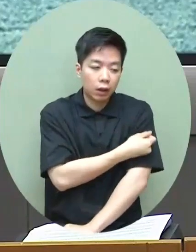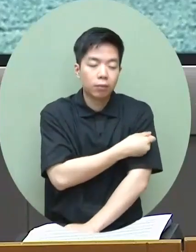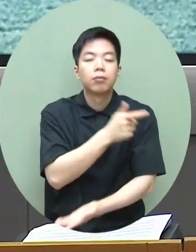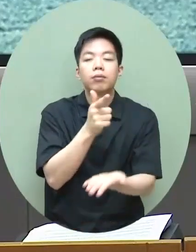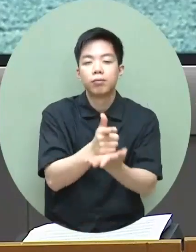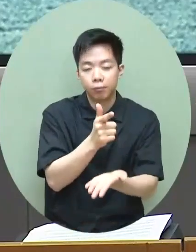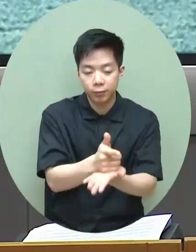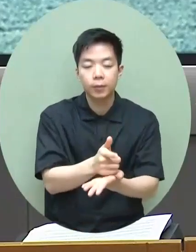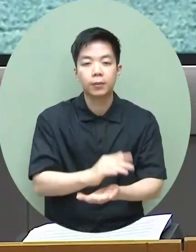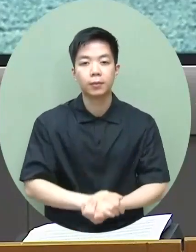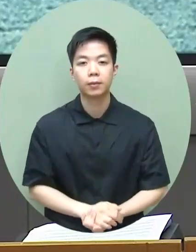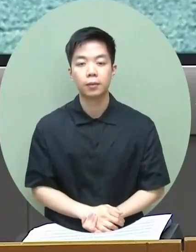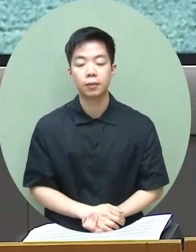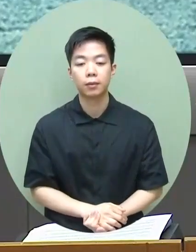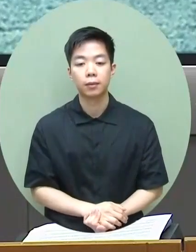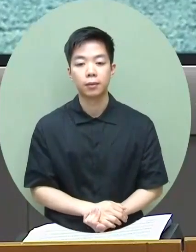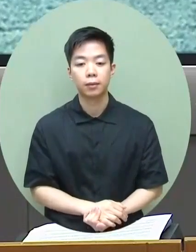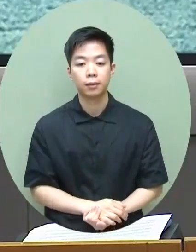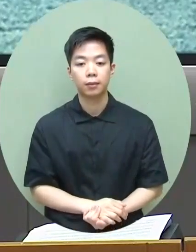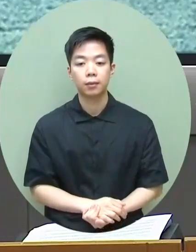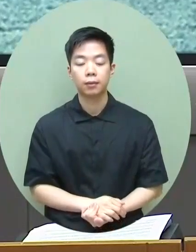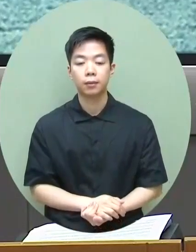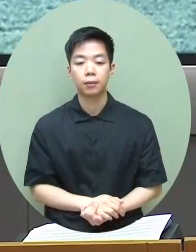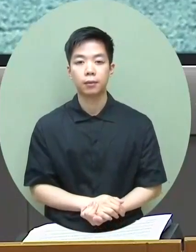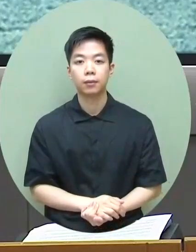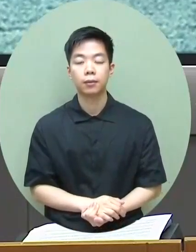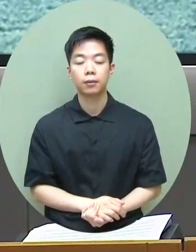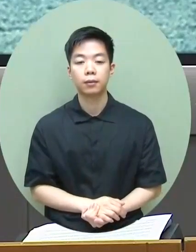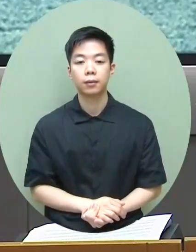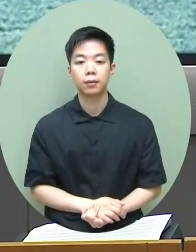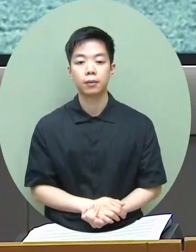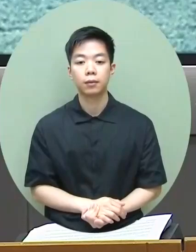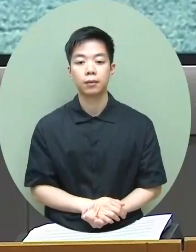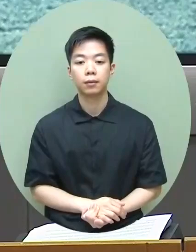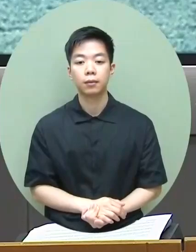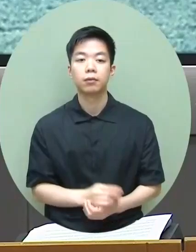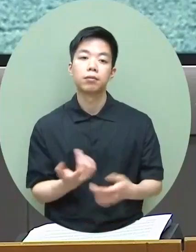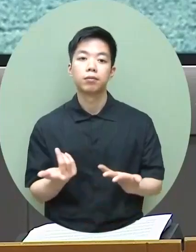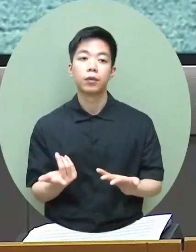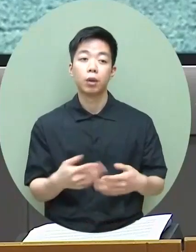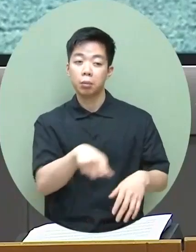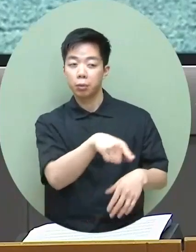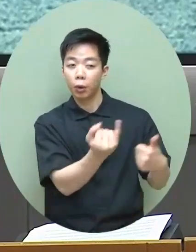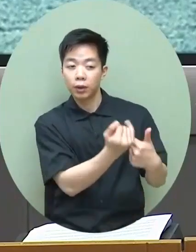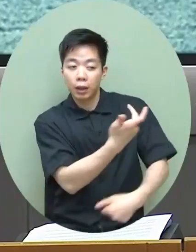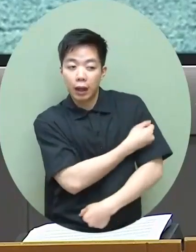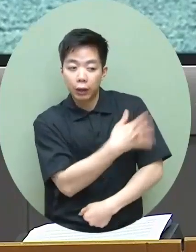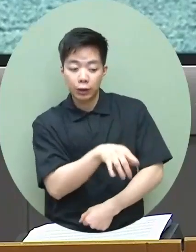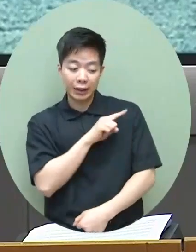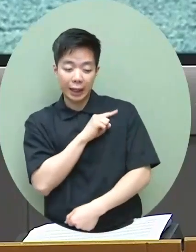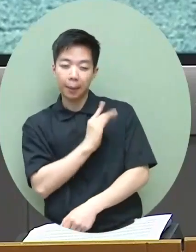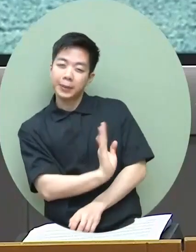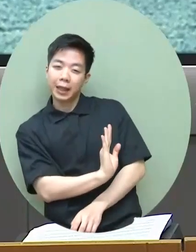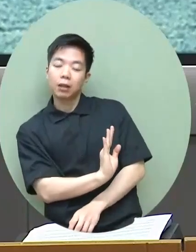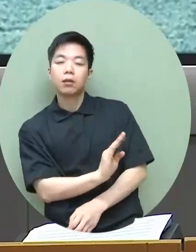說真的隔離的小朋友接種了或者是其他人接種了他不接種，即不是這種個群體免疫的，因為個接